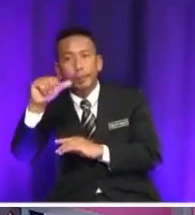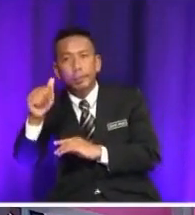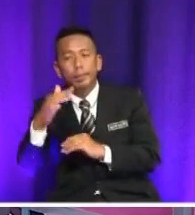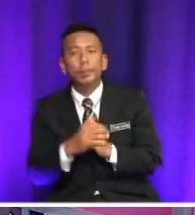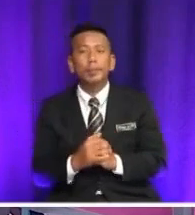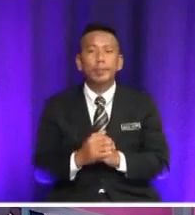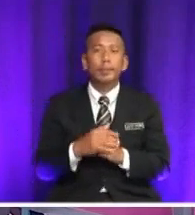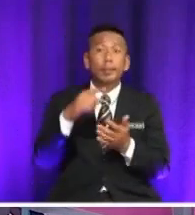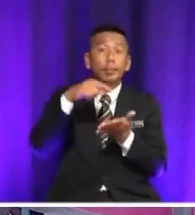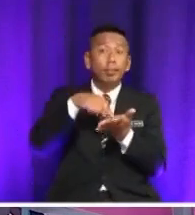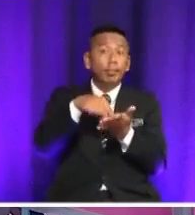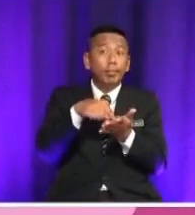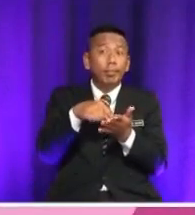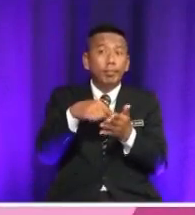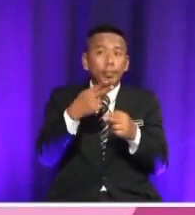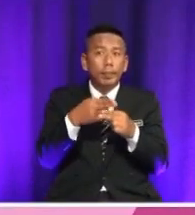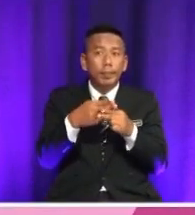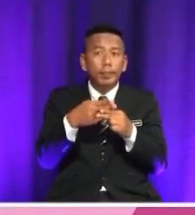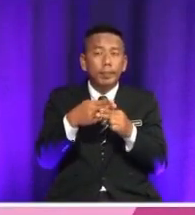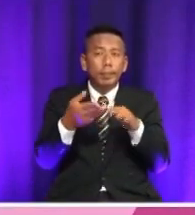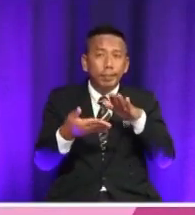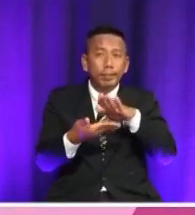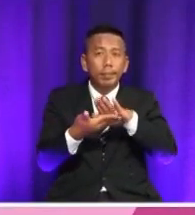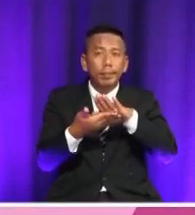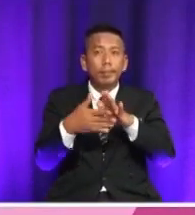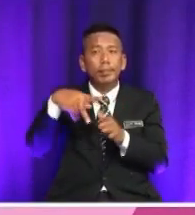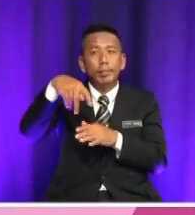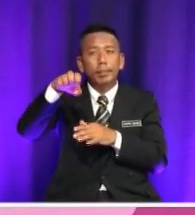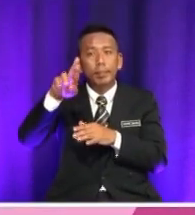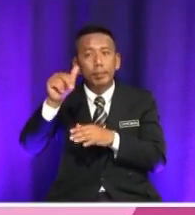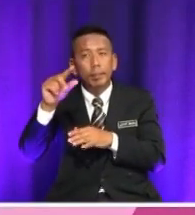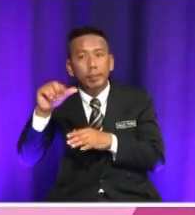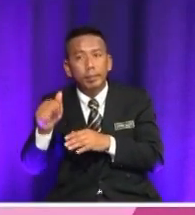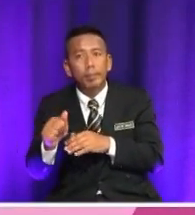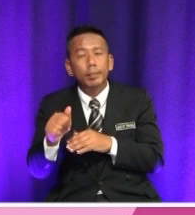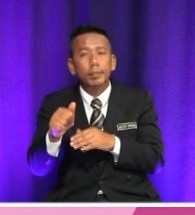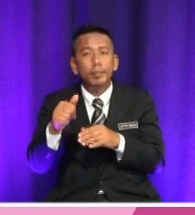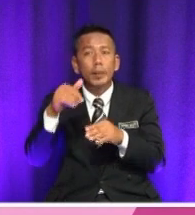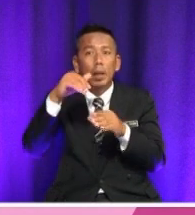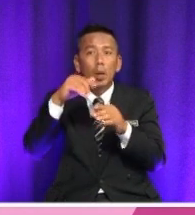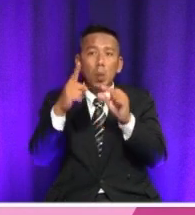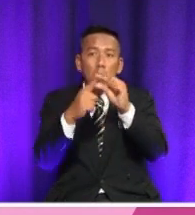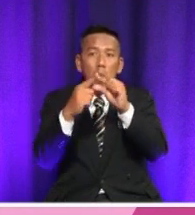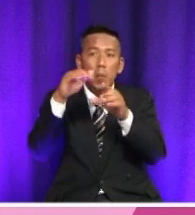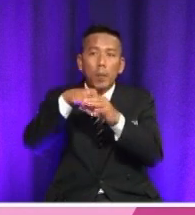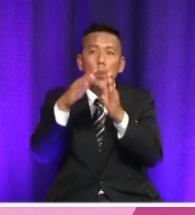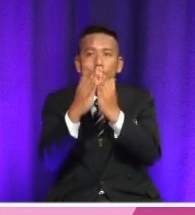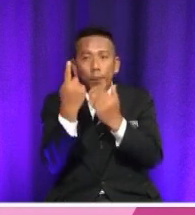Oke inilah tempat lega yang kita tengok Satu Misi dalam kutek saya ah Ini yang jelas